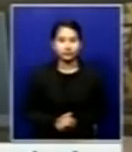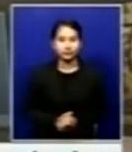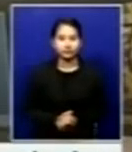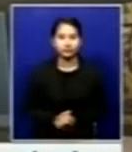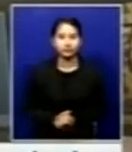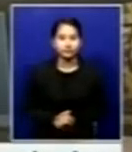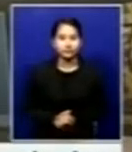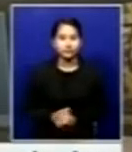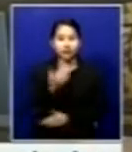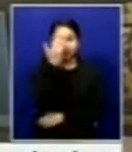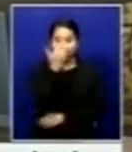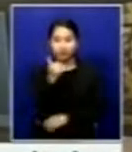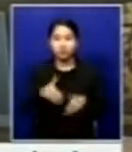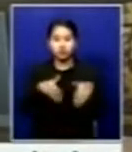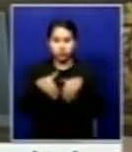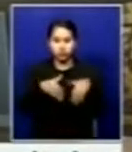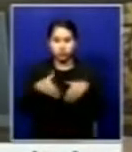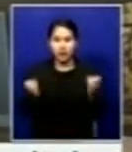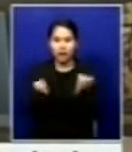พี่น้องประชาชนถึงเดือดร้อนถึงขนาดนั้น